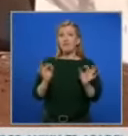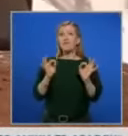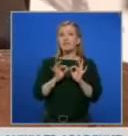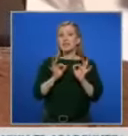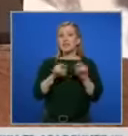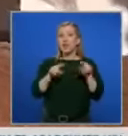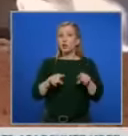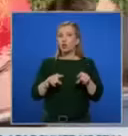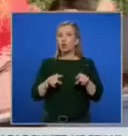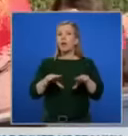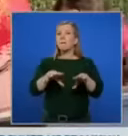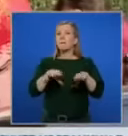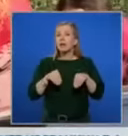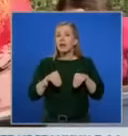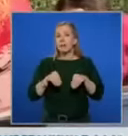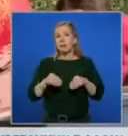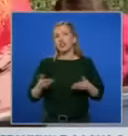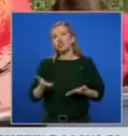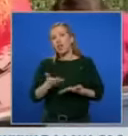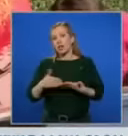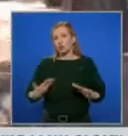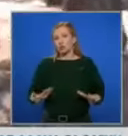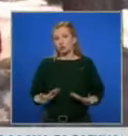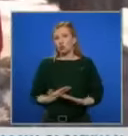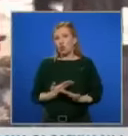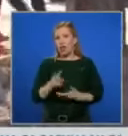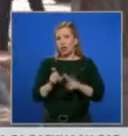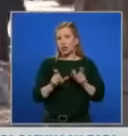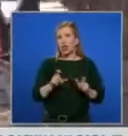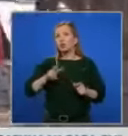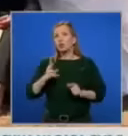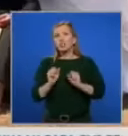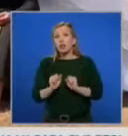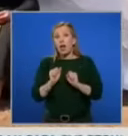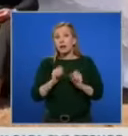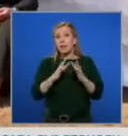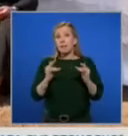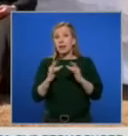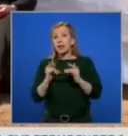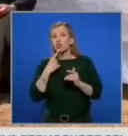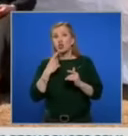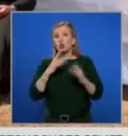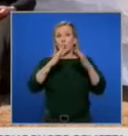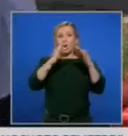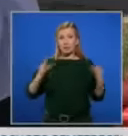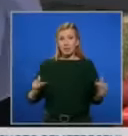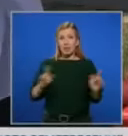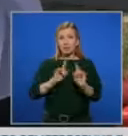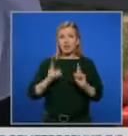убежище за част от нуждаещите се. Други все още са в очакване на палатки, защото разпънатите не са